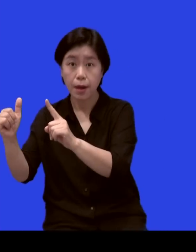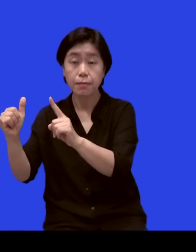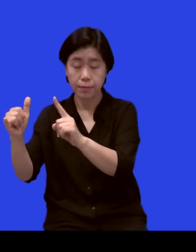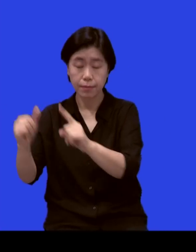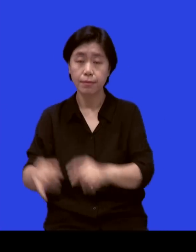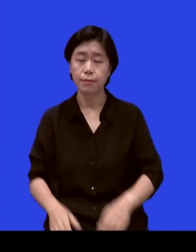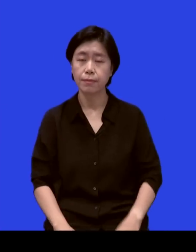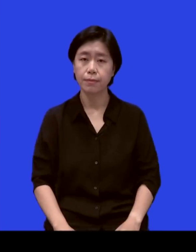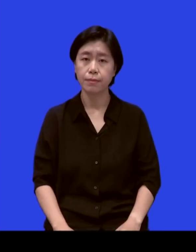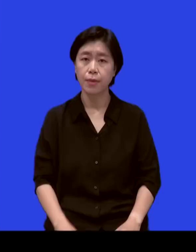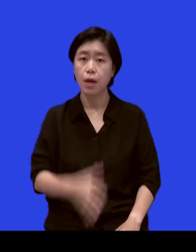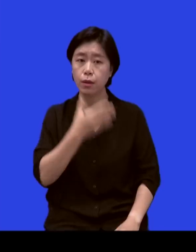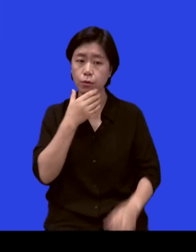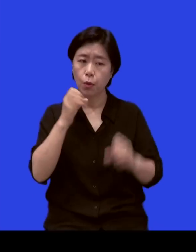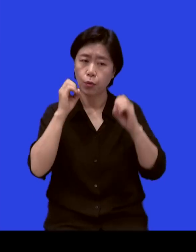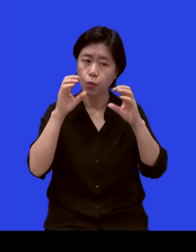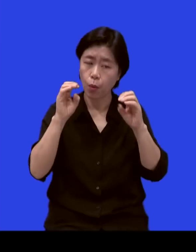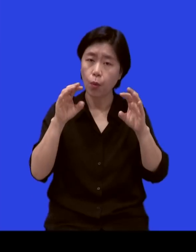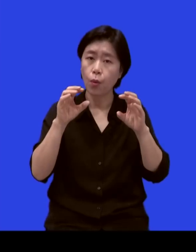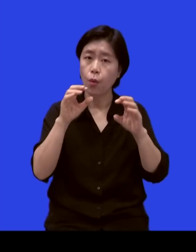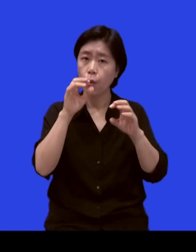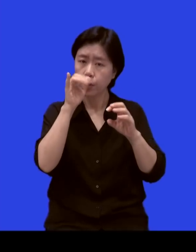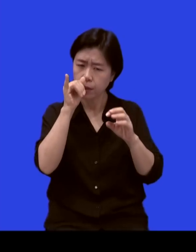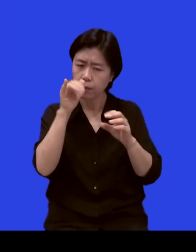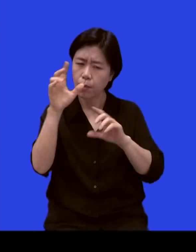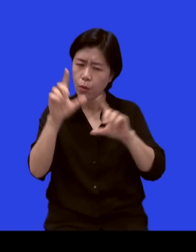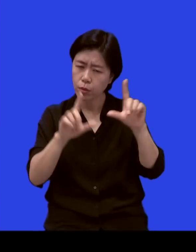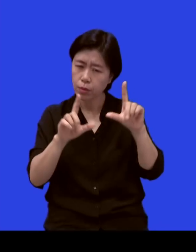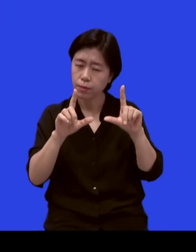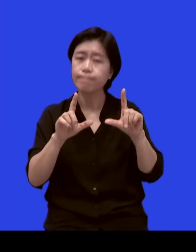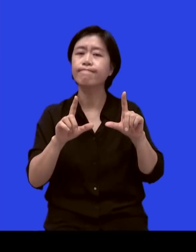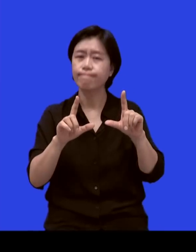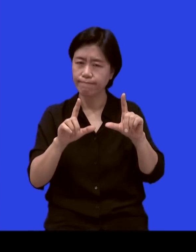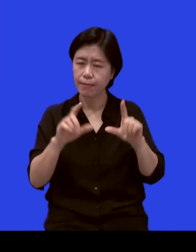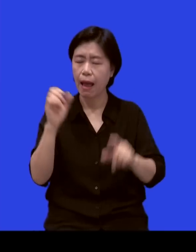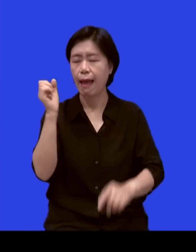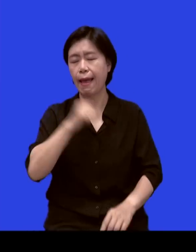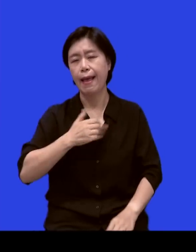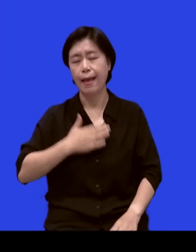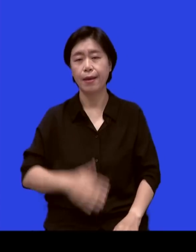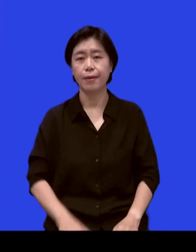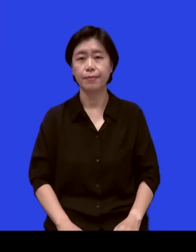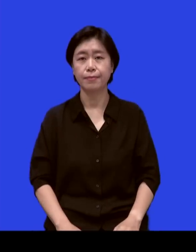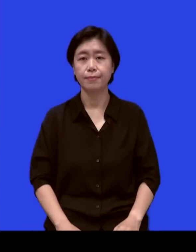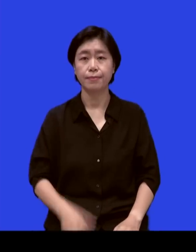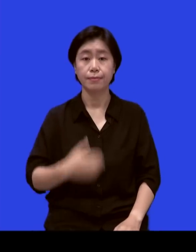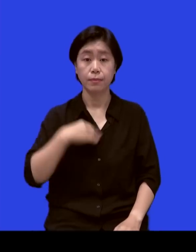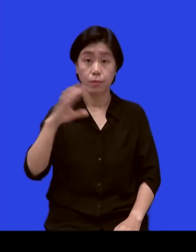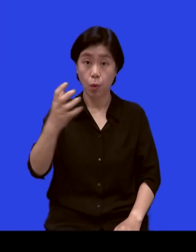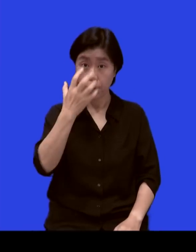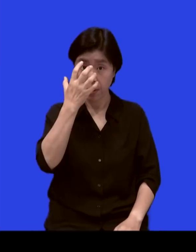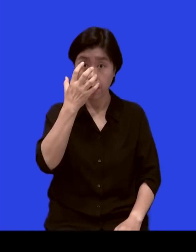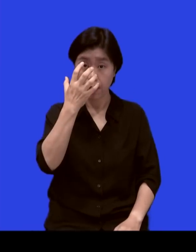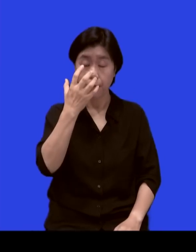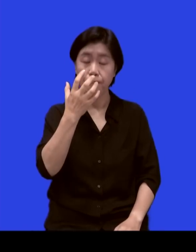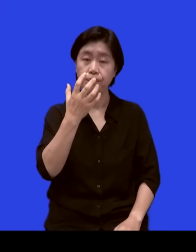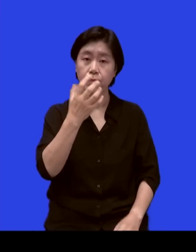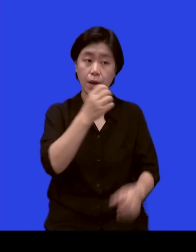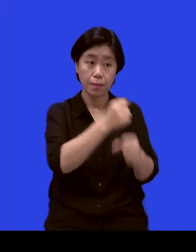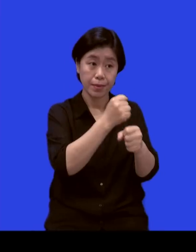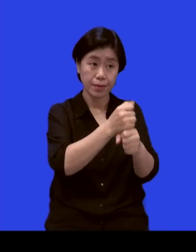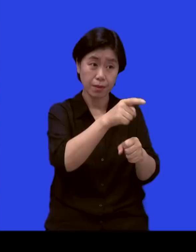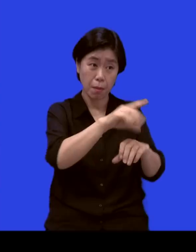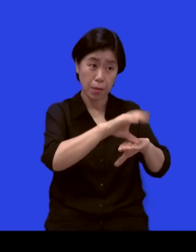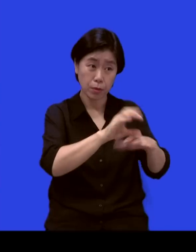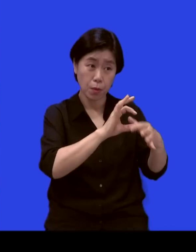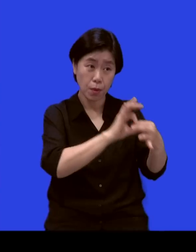본명강을 통해서도 제가 뭐 그만뒀다고 해서 뭐 당신 때문에 하나님 믿게 됐어요라고 만나는 사람들이